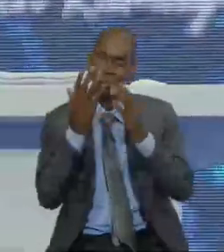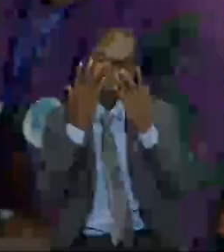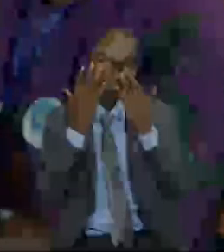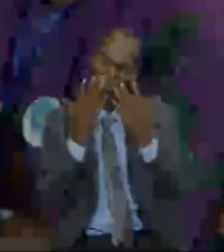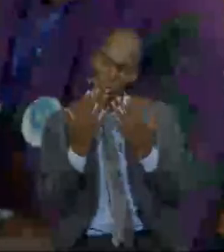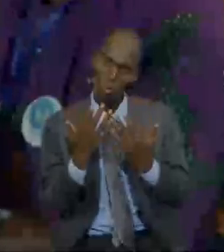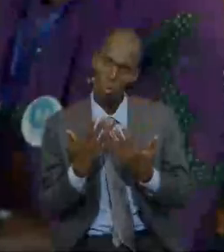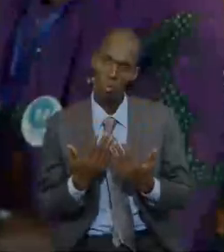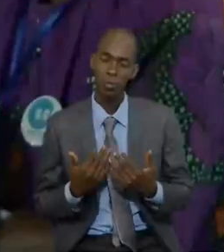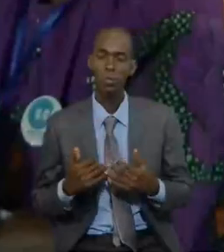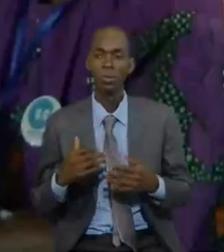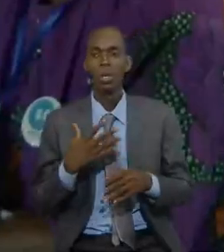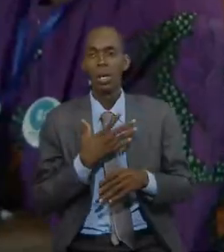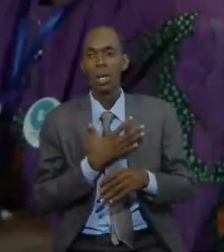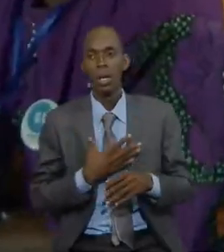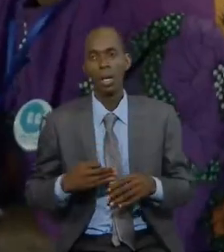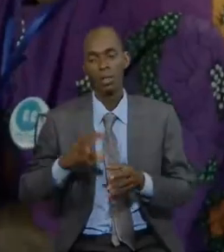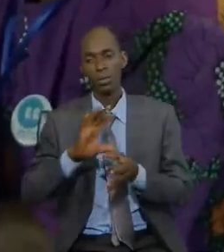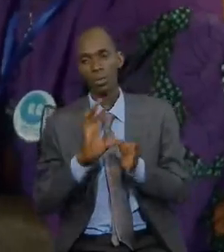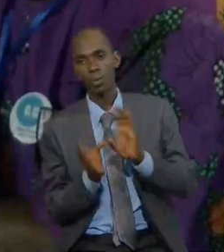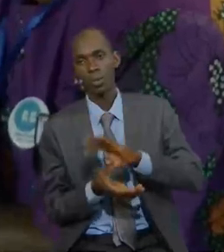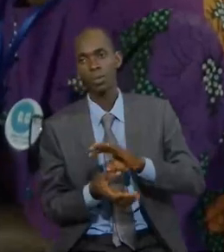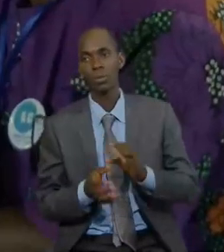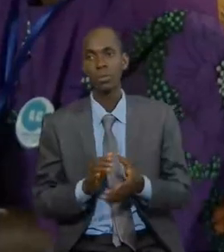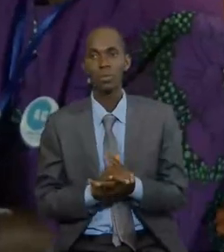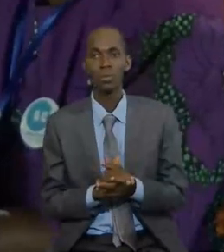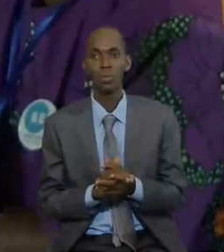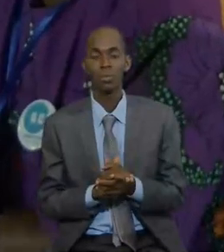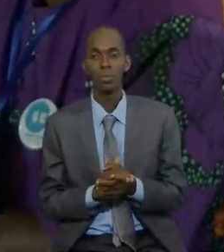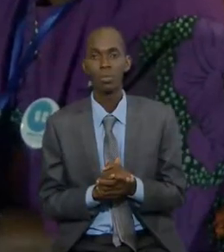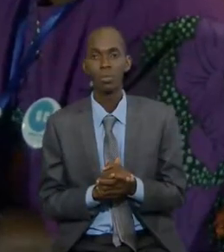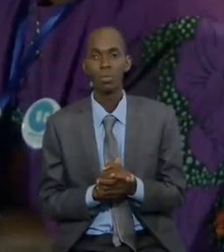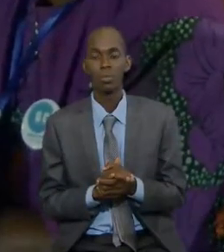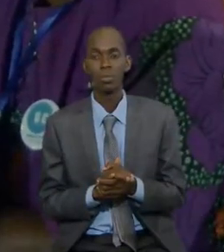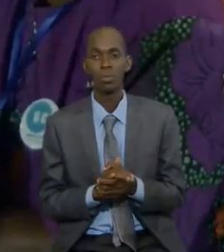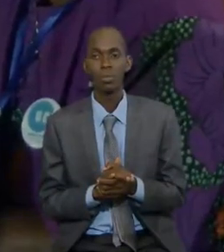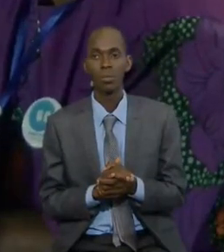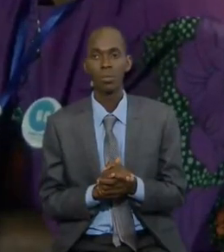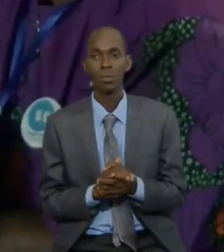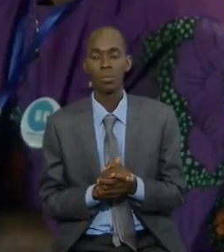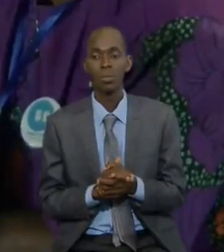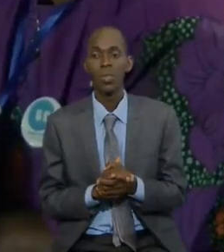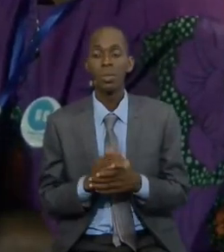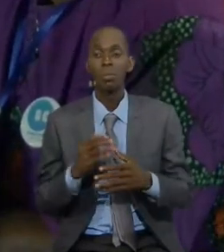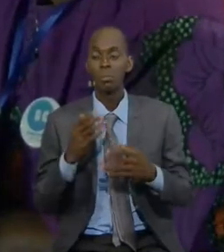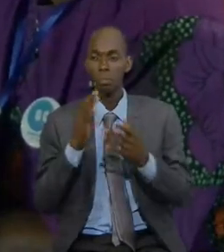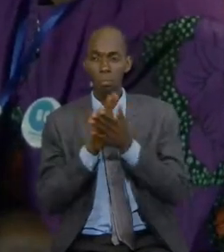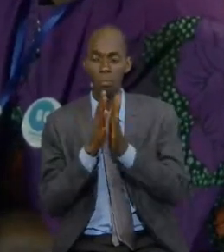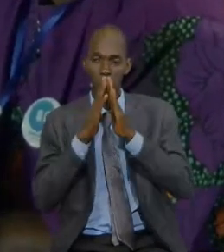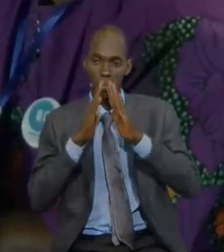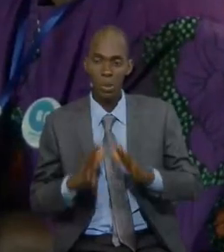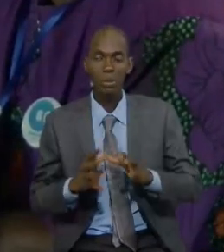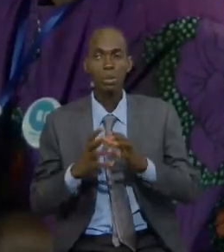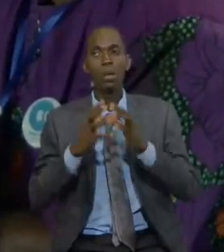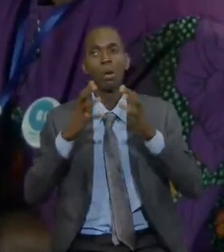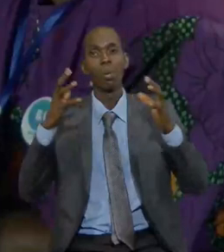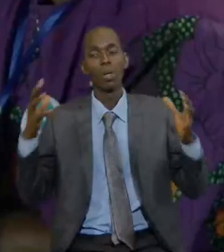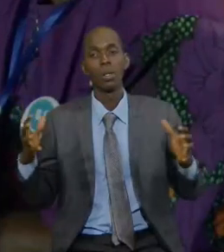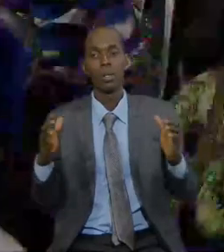troisième abondance de la paix par la pénitence et la conversion la paix abondante